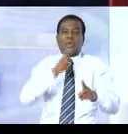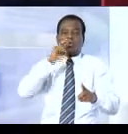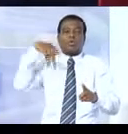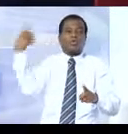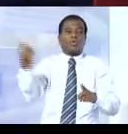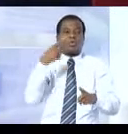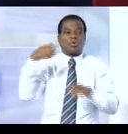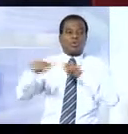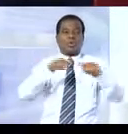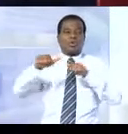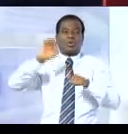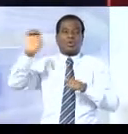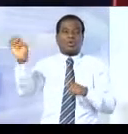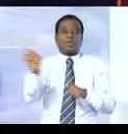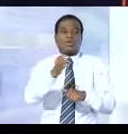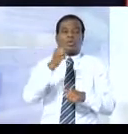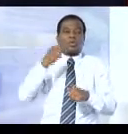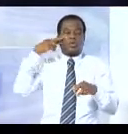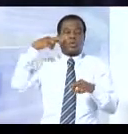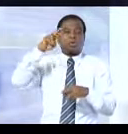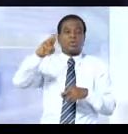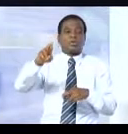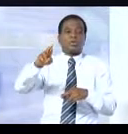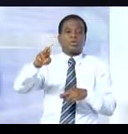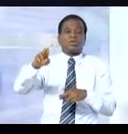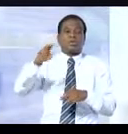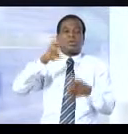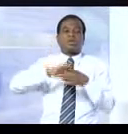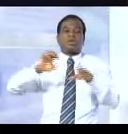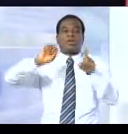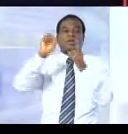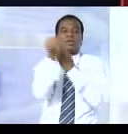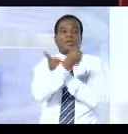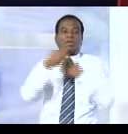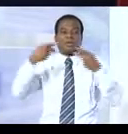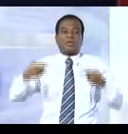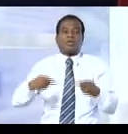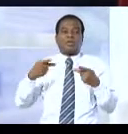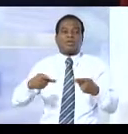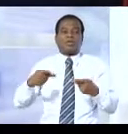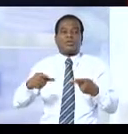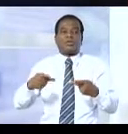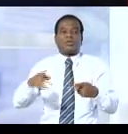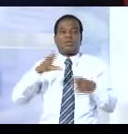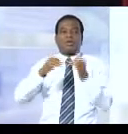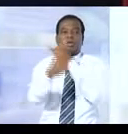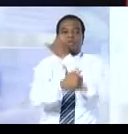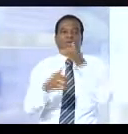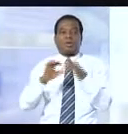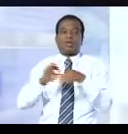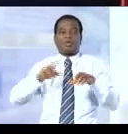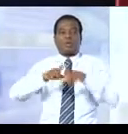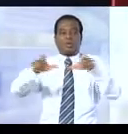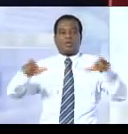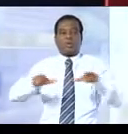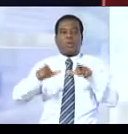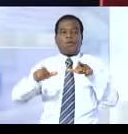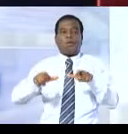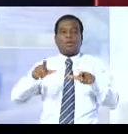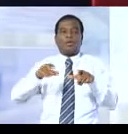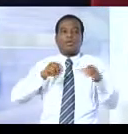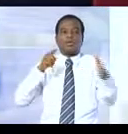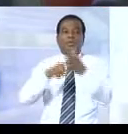toujours d'actualité au regard de la situation actuelle des pays de notre espace,